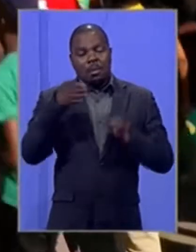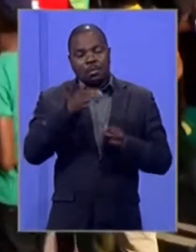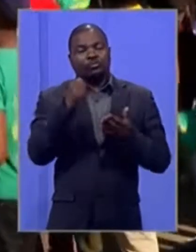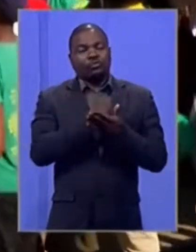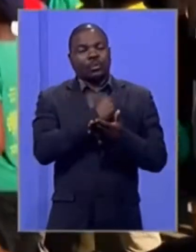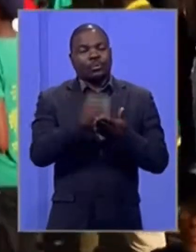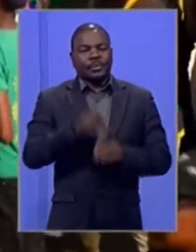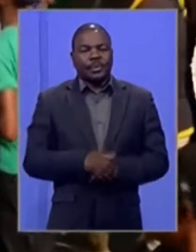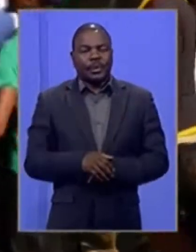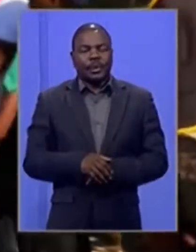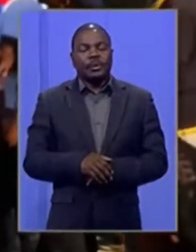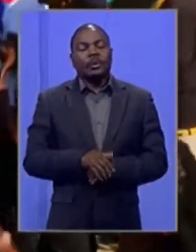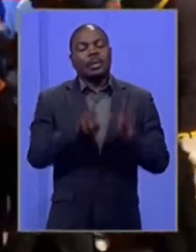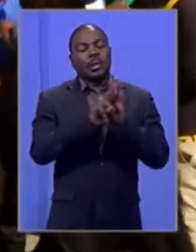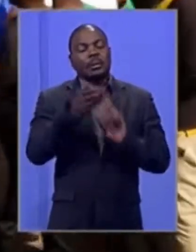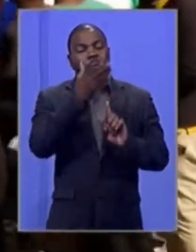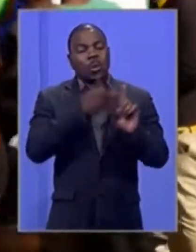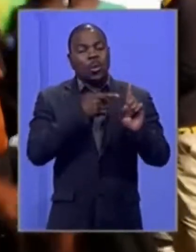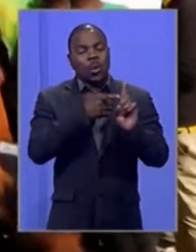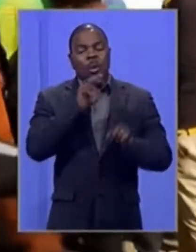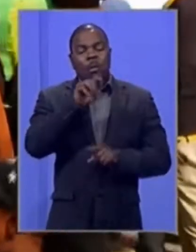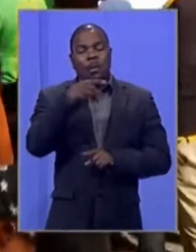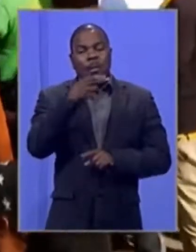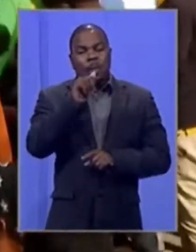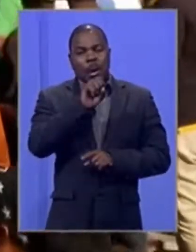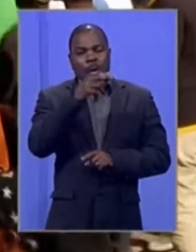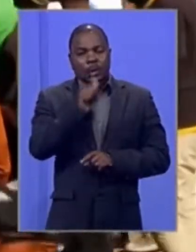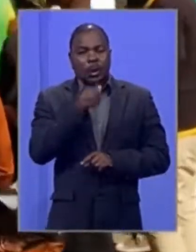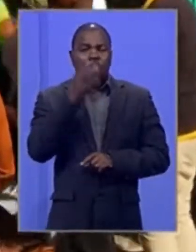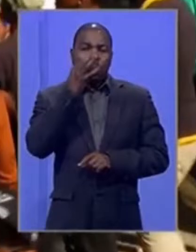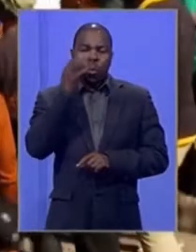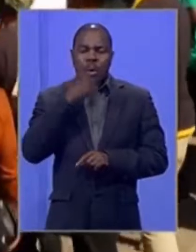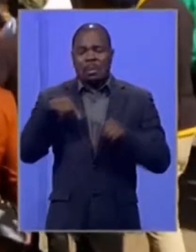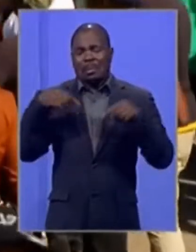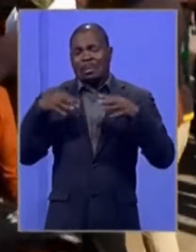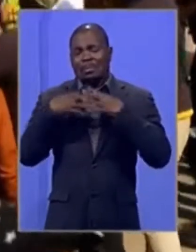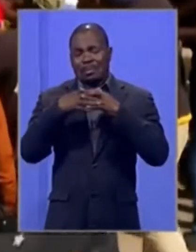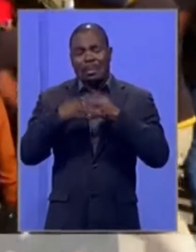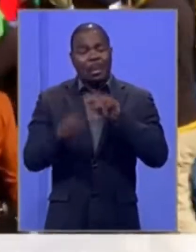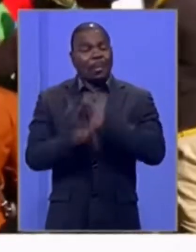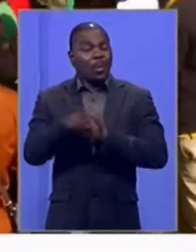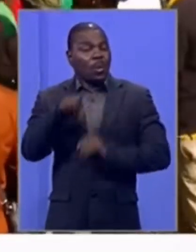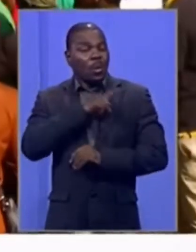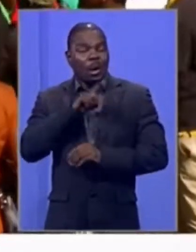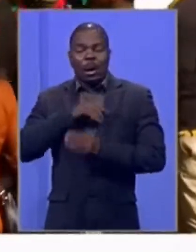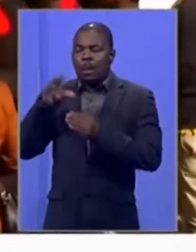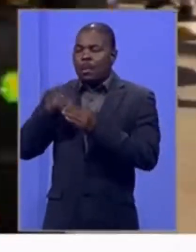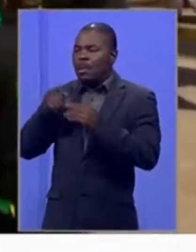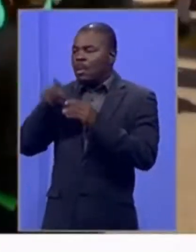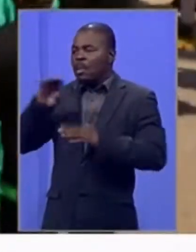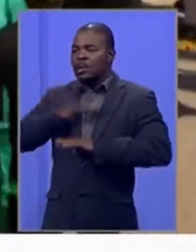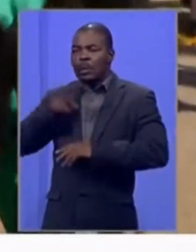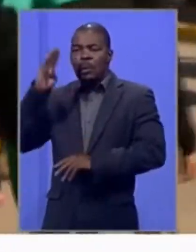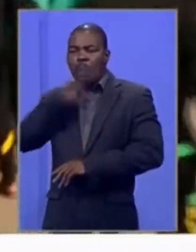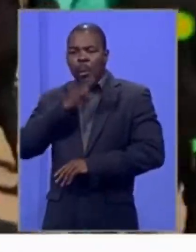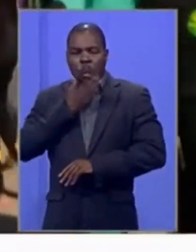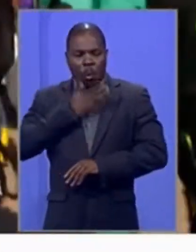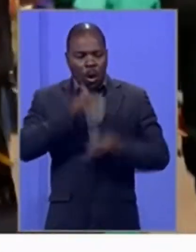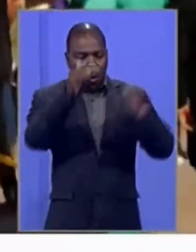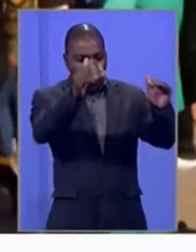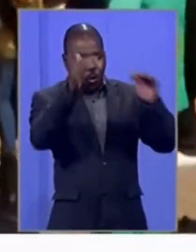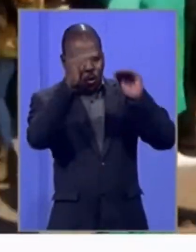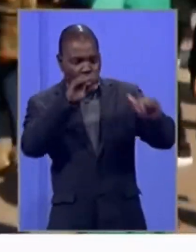Moedi wa Mokgalimpopo Ngaka Pitso Mphasha o bolela ha merusu e qhomme nako eo ditho tse sa kgotsofalang di batlang ho itshohlometsa ka holoi eo seboka